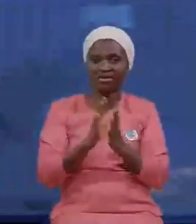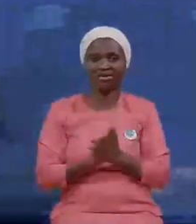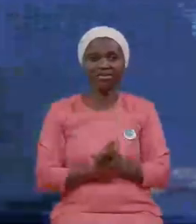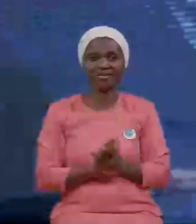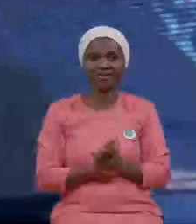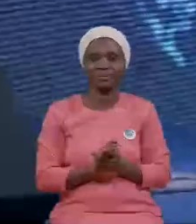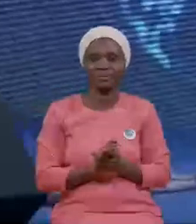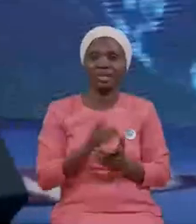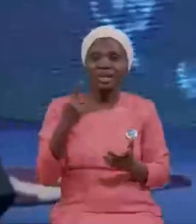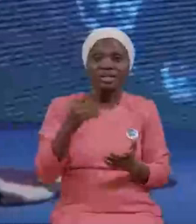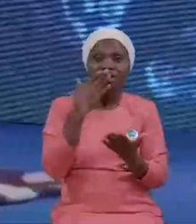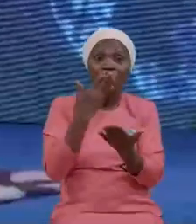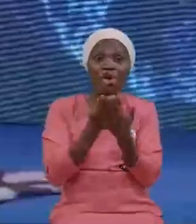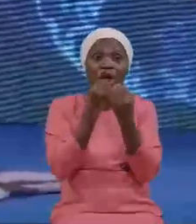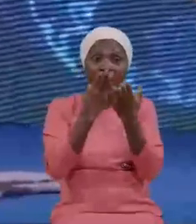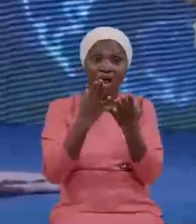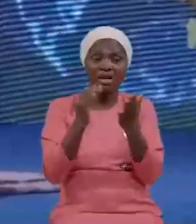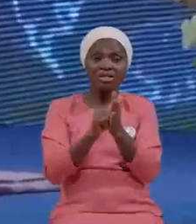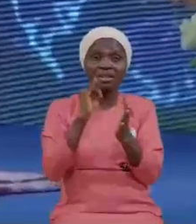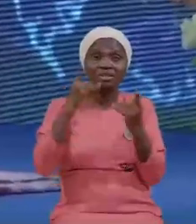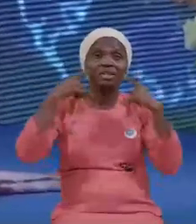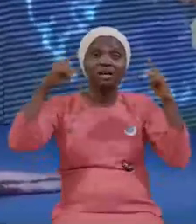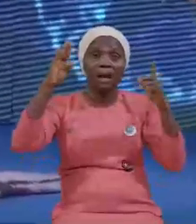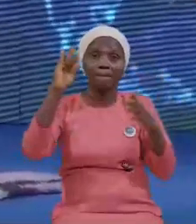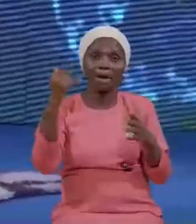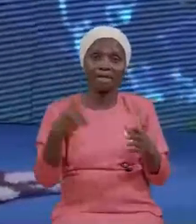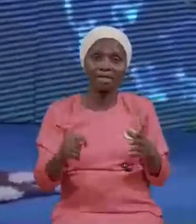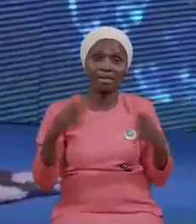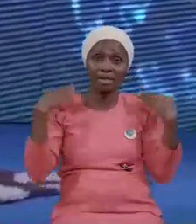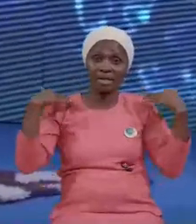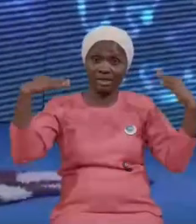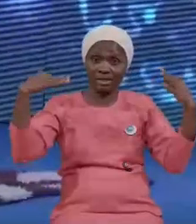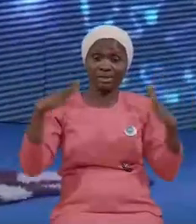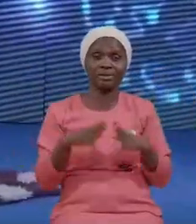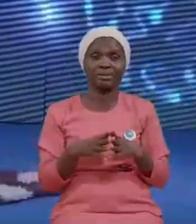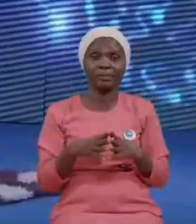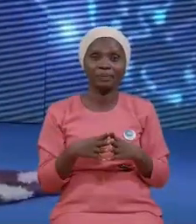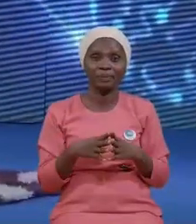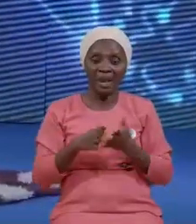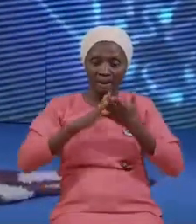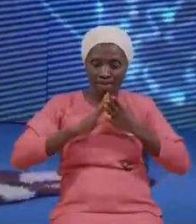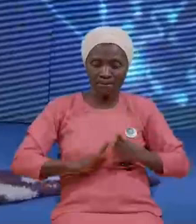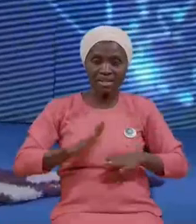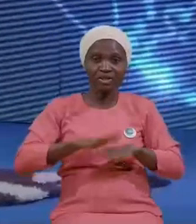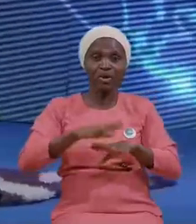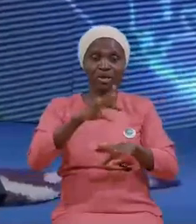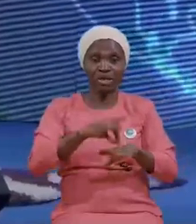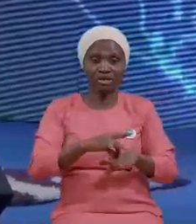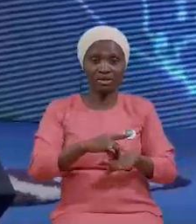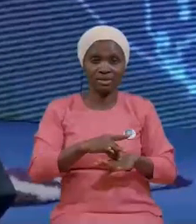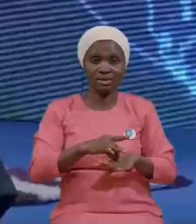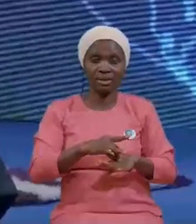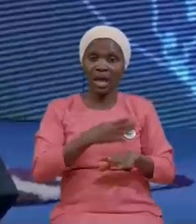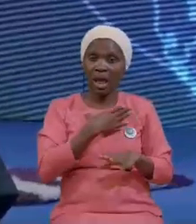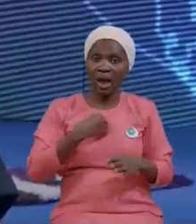La bonne nouvelle annoncée par les anges. La paix sur la terre. Et la gloire à